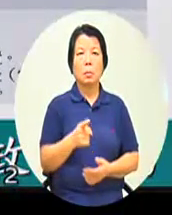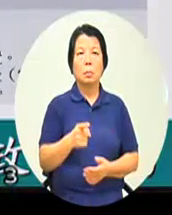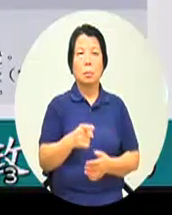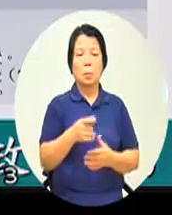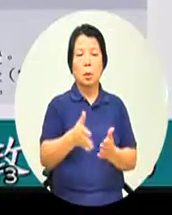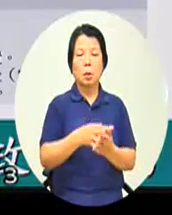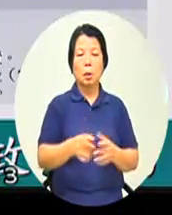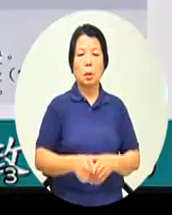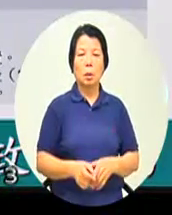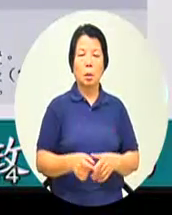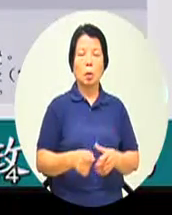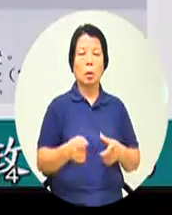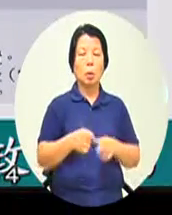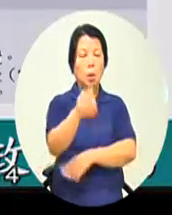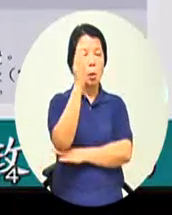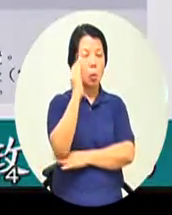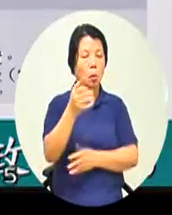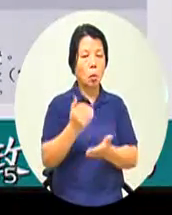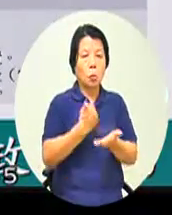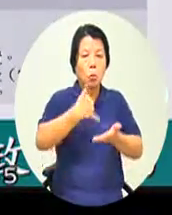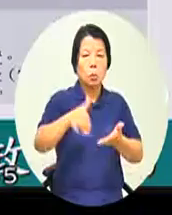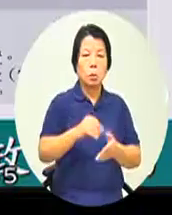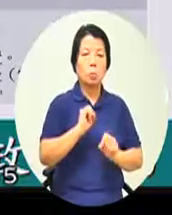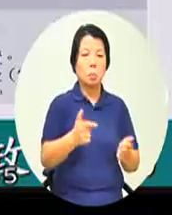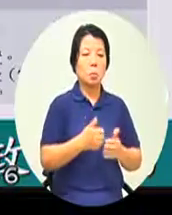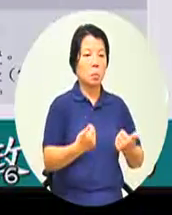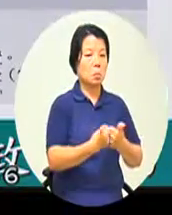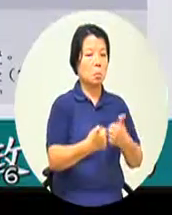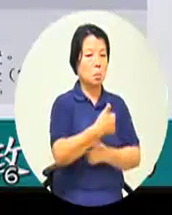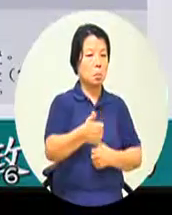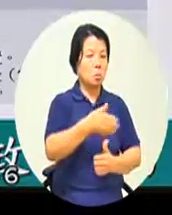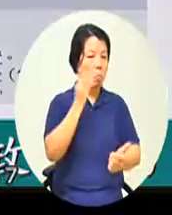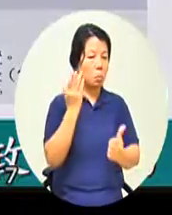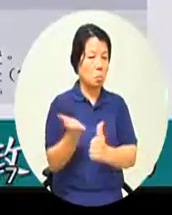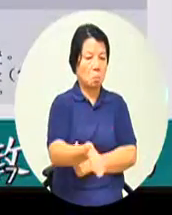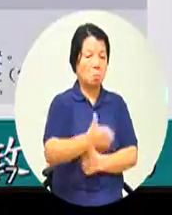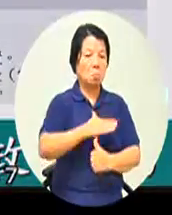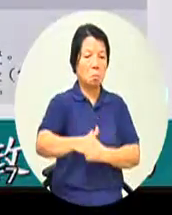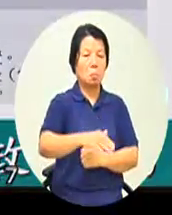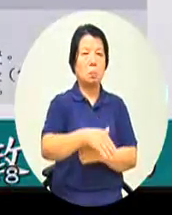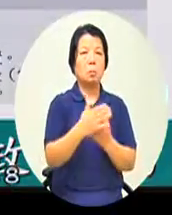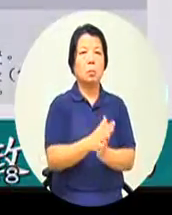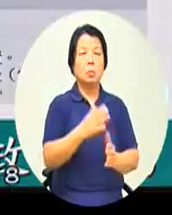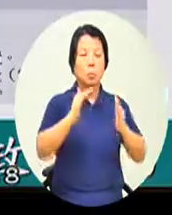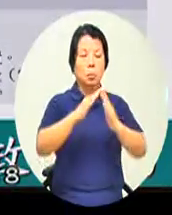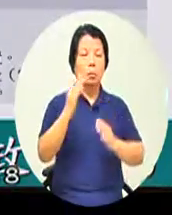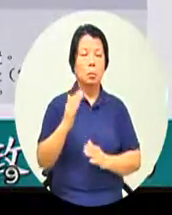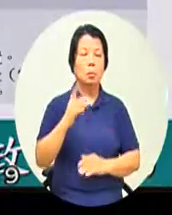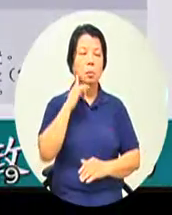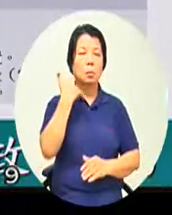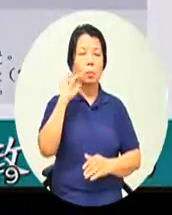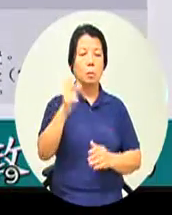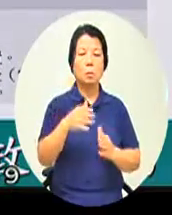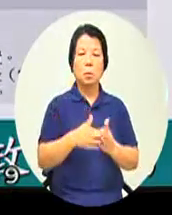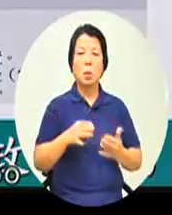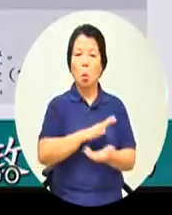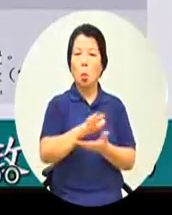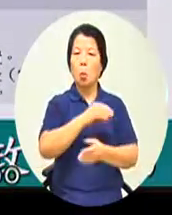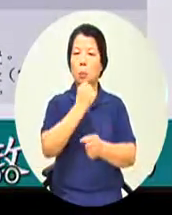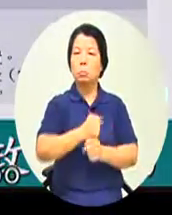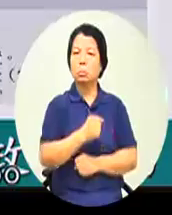公务预算呢，不是我们议员会当抬预算的呢，这是家长。叫你们可以这样乱搞吗？